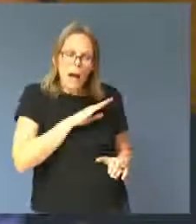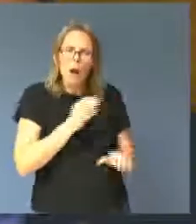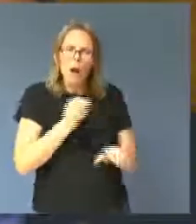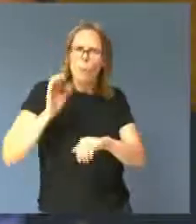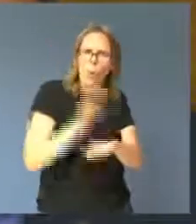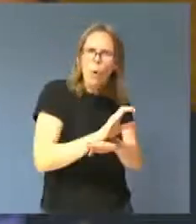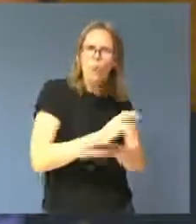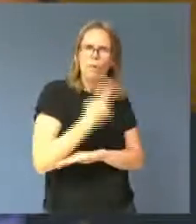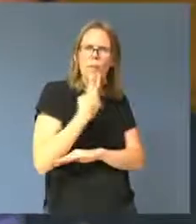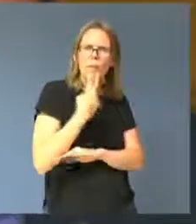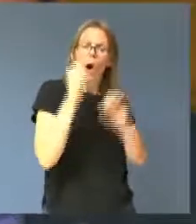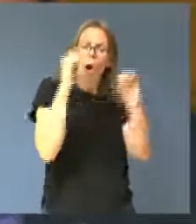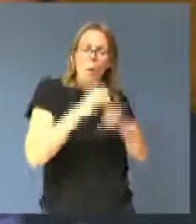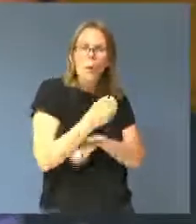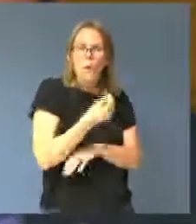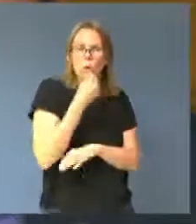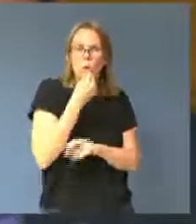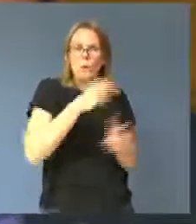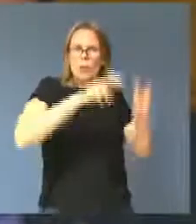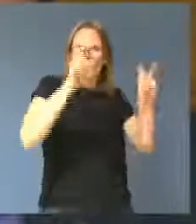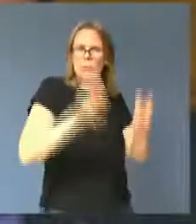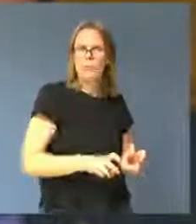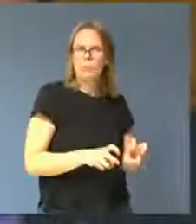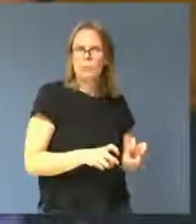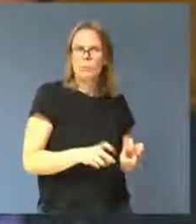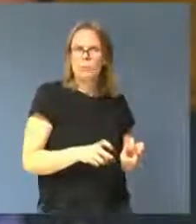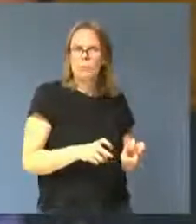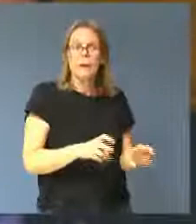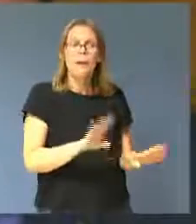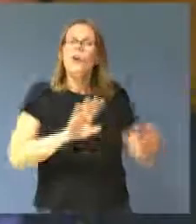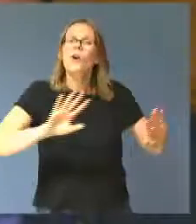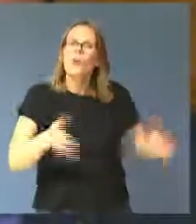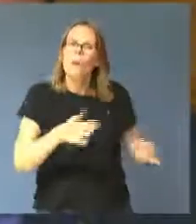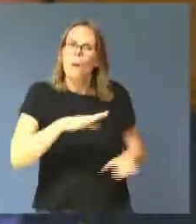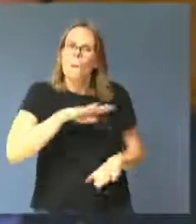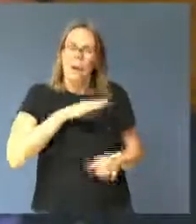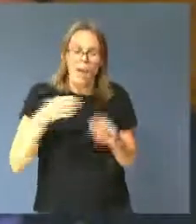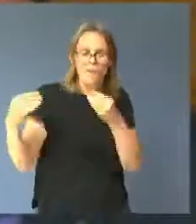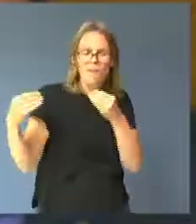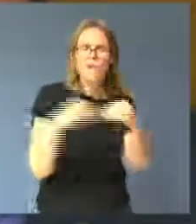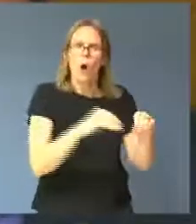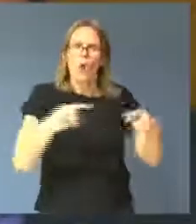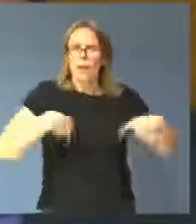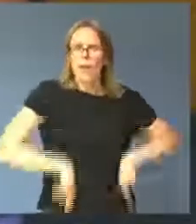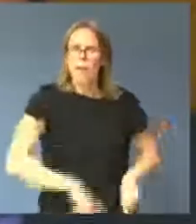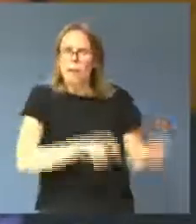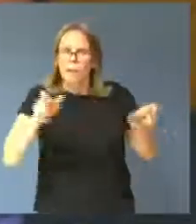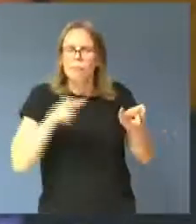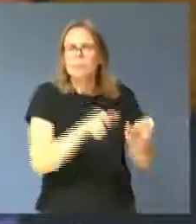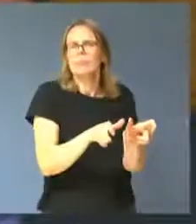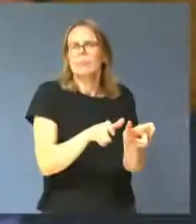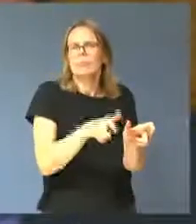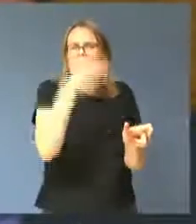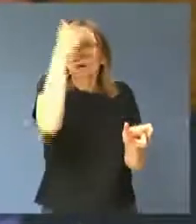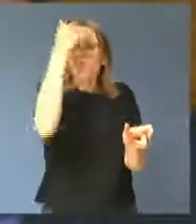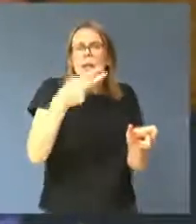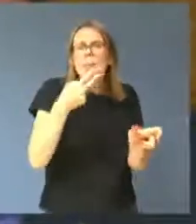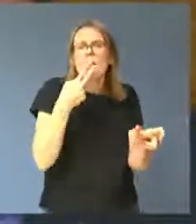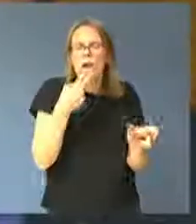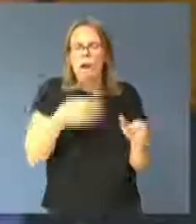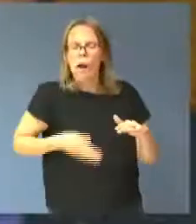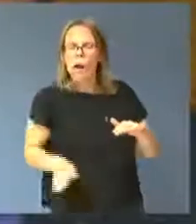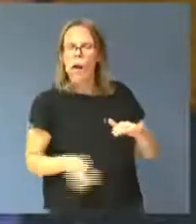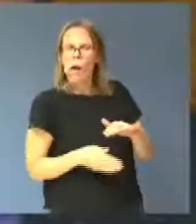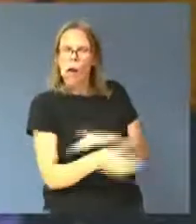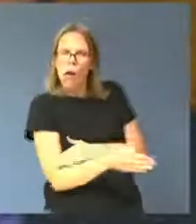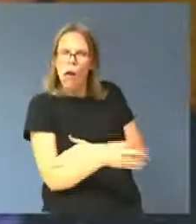pourquoi on y arrive? Parce que le tabac est légalisé et que la vente elle est contrôlée par l'État. Si le tabac était un produit illégal et qui